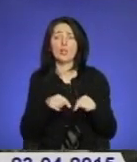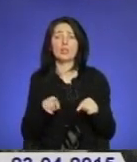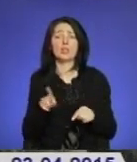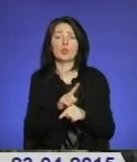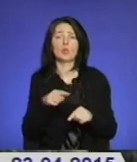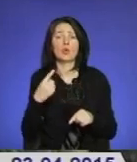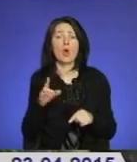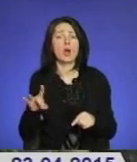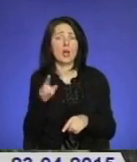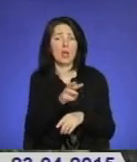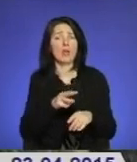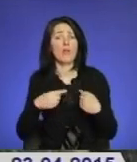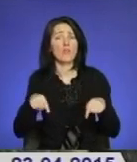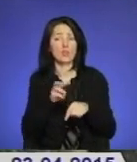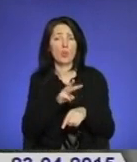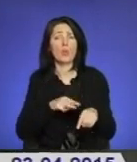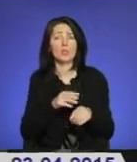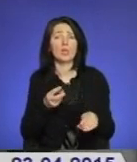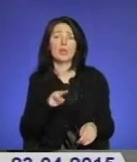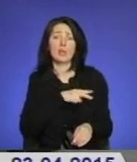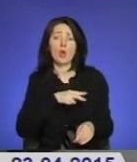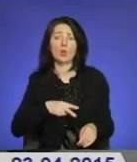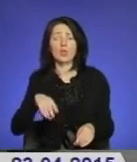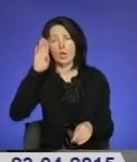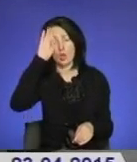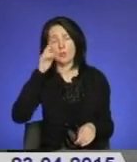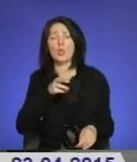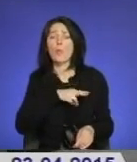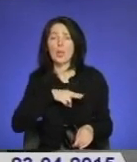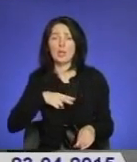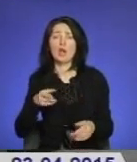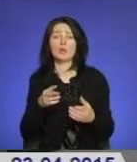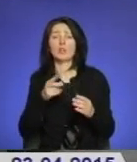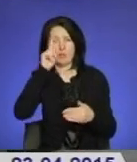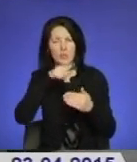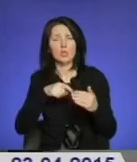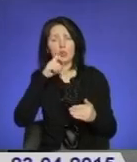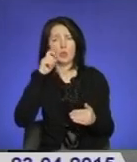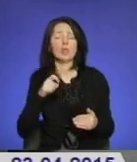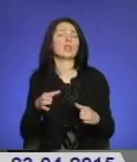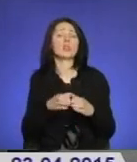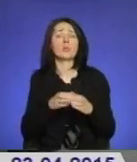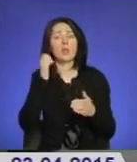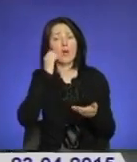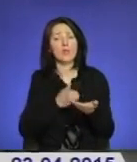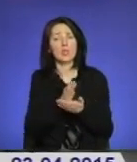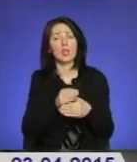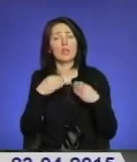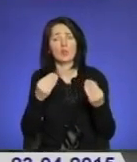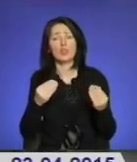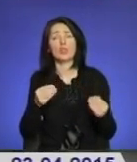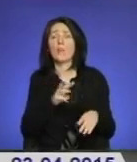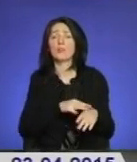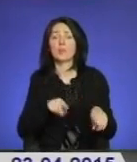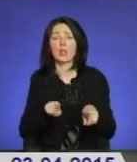нагородила бійців медалями за єдність України. Спілка ветеранів Афганістану Тернопільщини вручила правоохоронцям та волонтерам, які їх